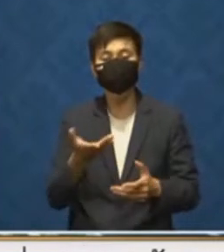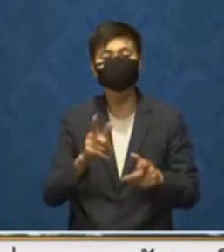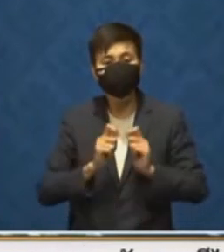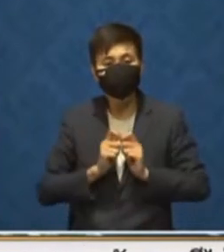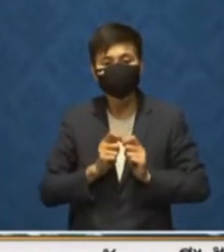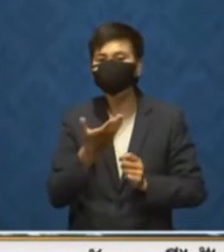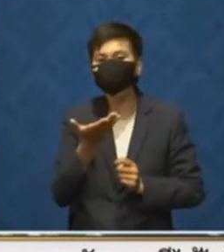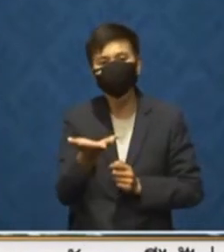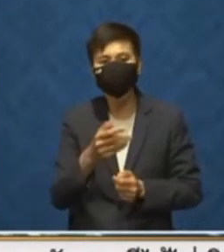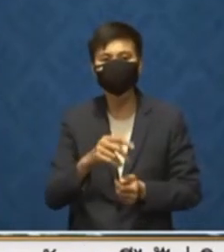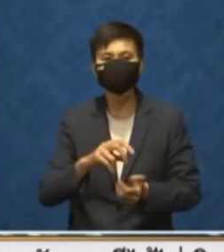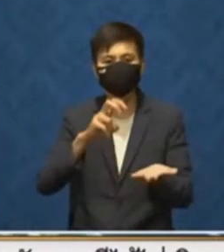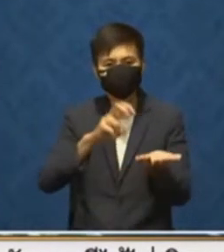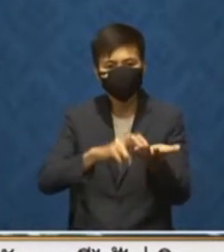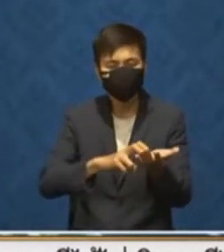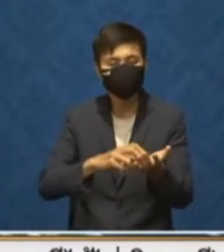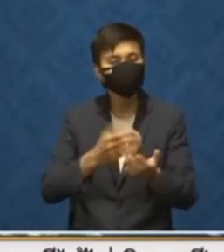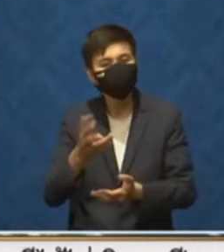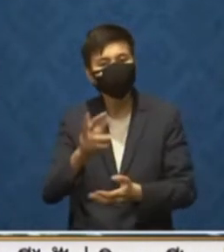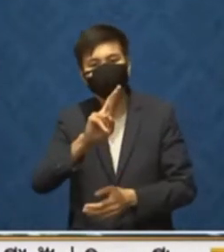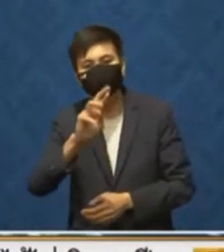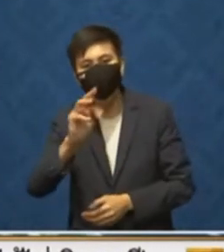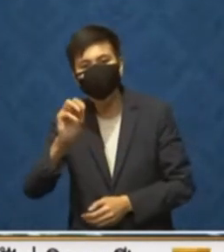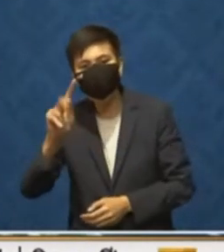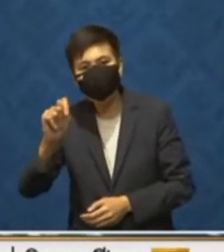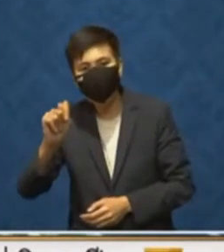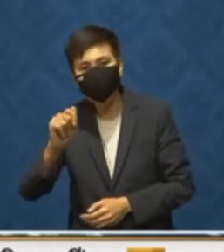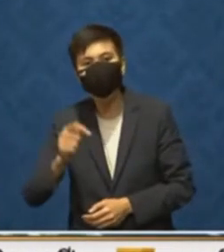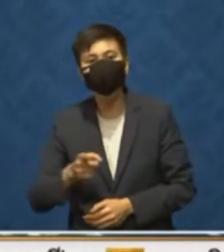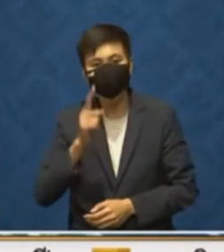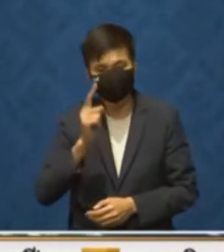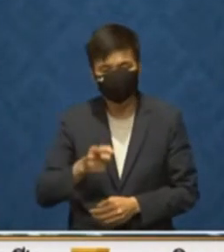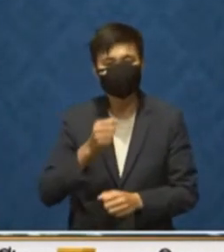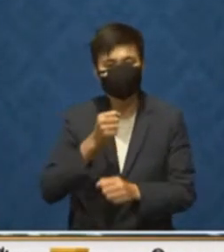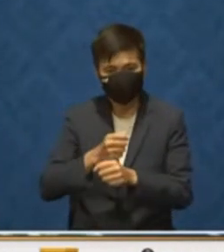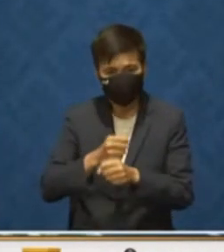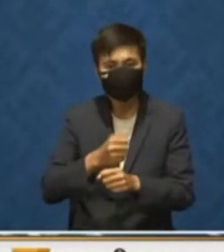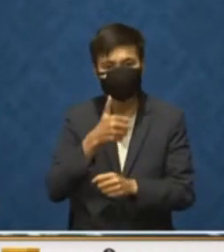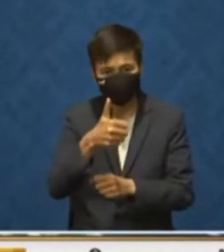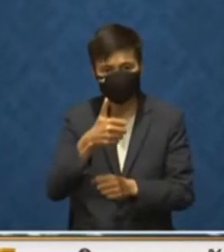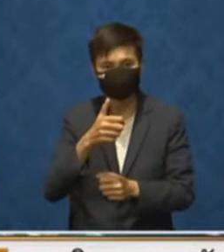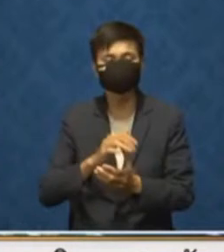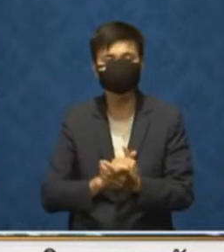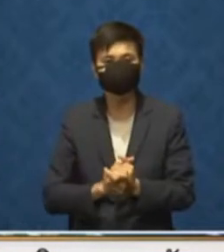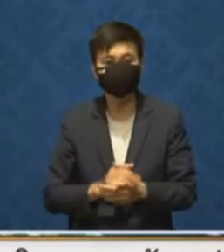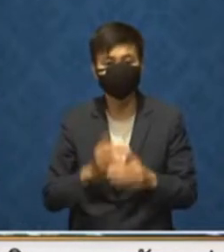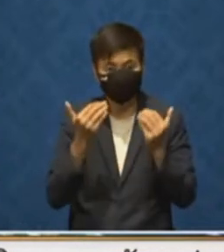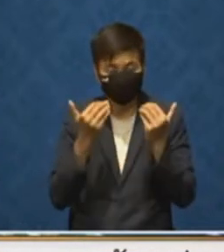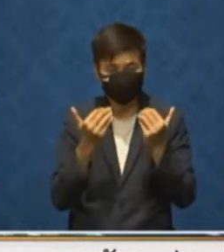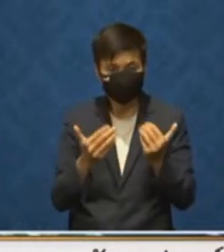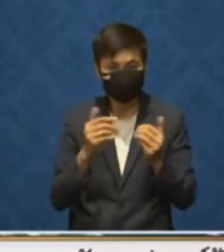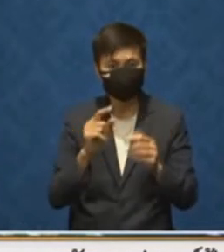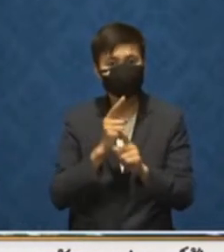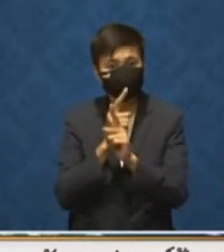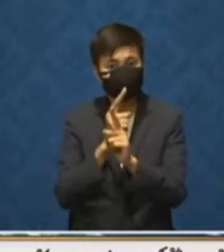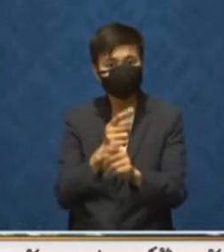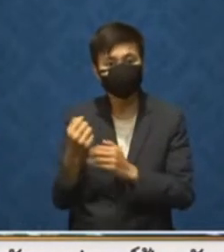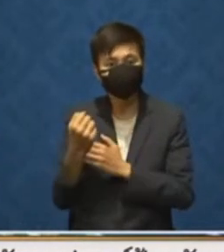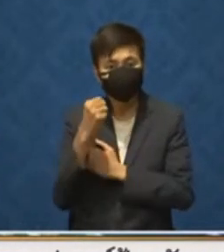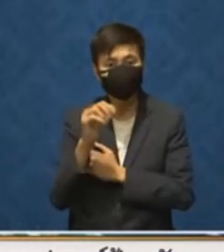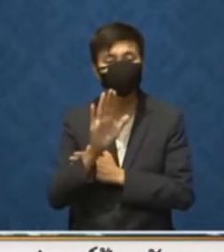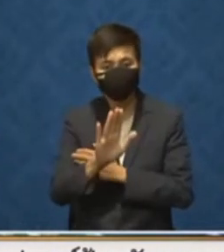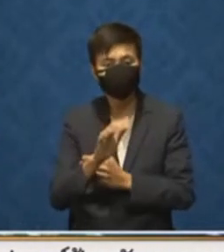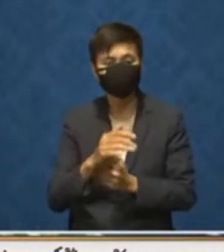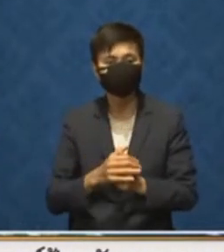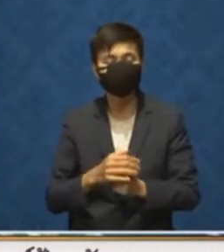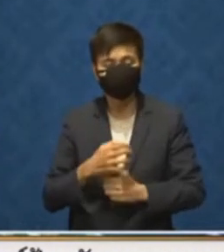ฮัพไม่ทำมาขอรัฐมนตรีเขาสามารถดำเนินการได้อันนี้มันเป็นเรื่องตามอำนาจของเขาอยู่แล้วก็อยากจะ